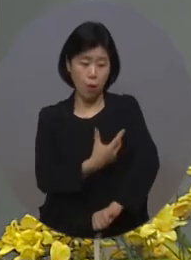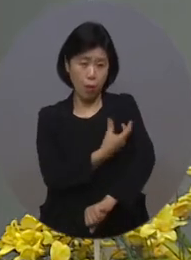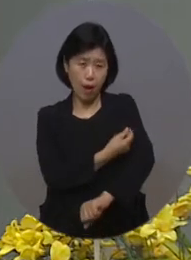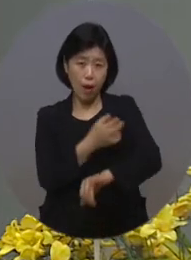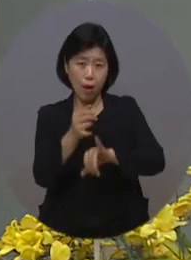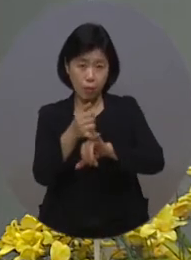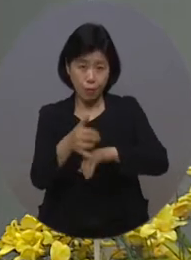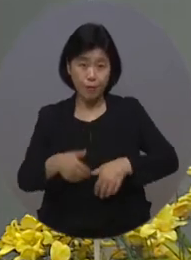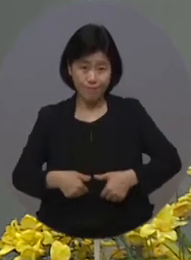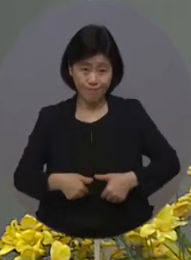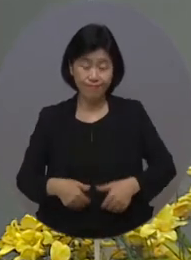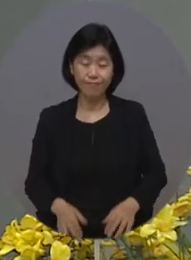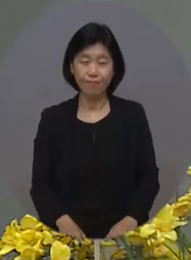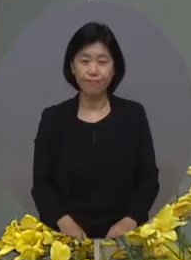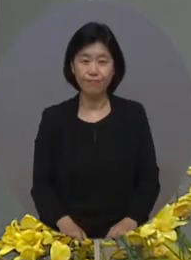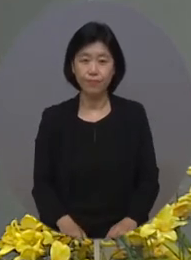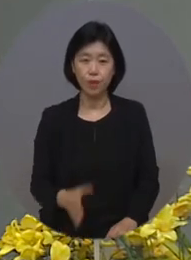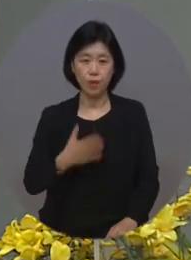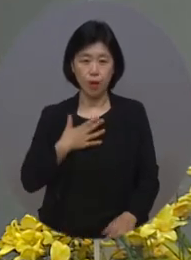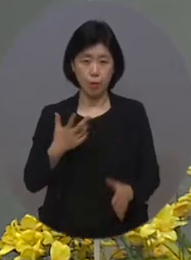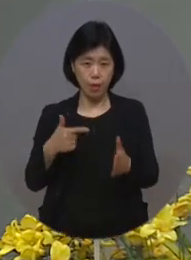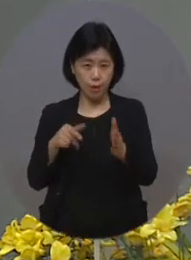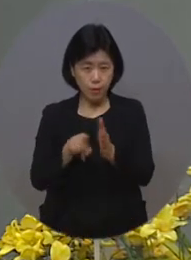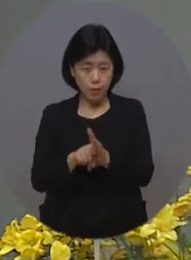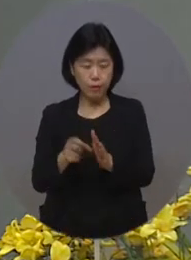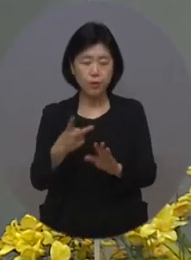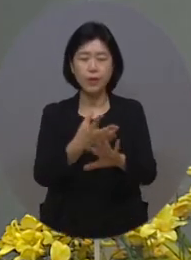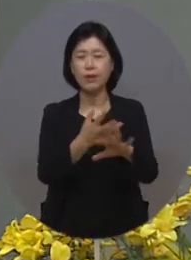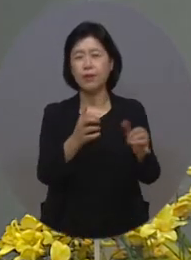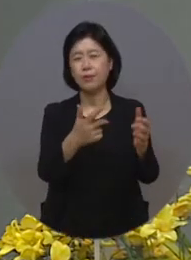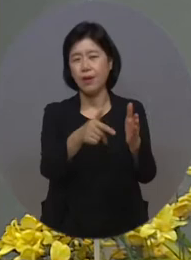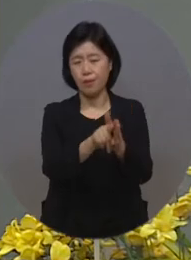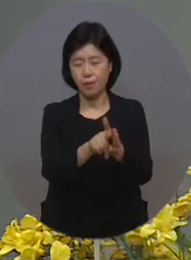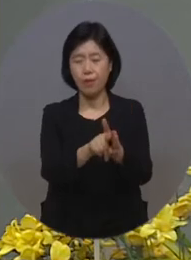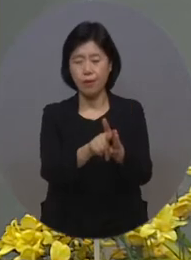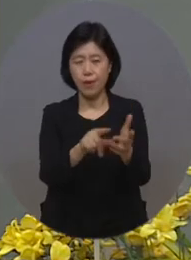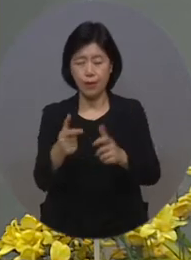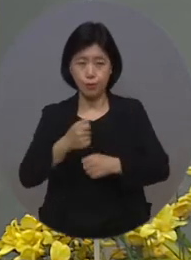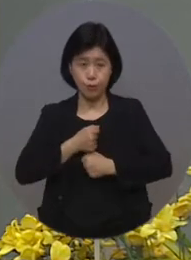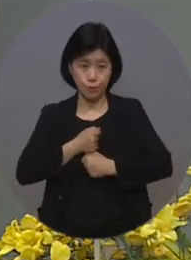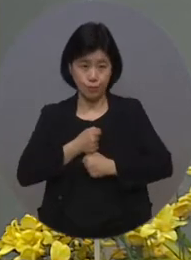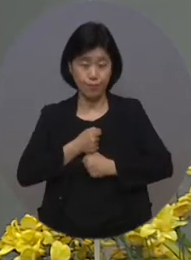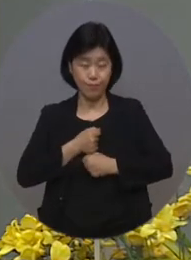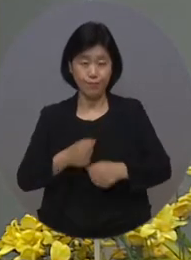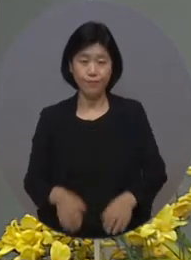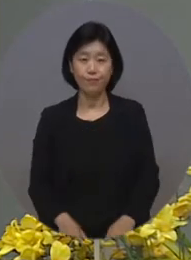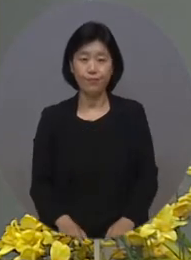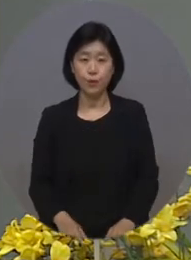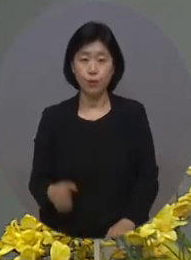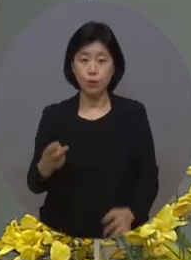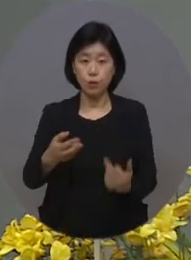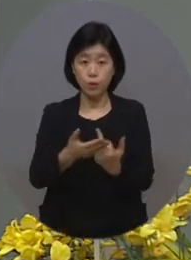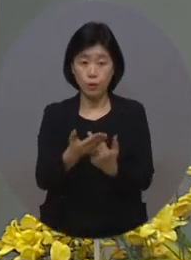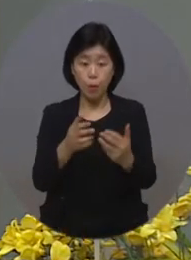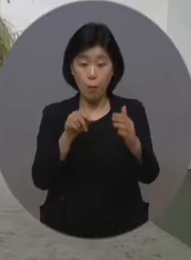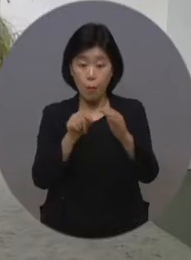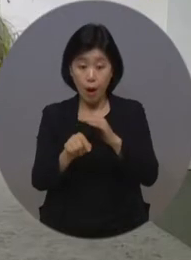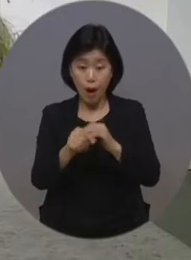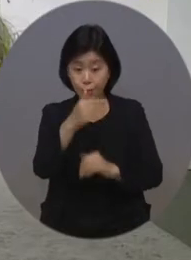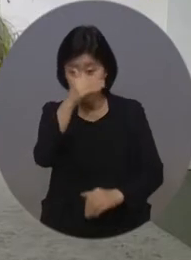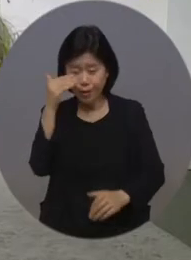하셔야 되고 예 에 나를 위해서도 어렵고 상대로 해서 들고 그렇습니다 그리고 제주도로 보시면요 아 뭐 볼거 말 겁니다